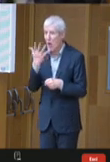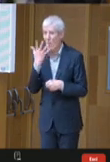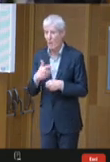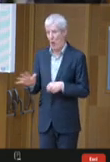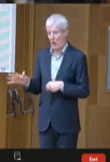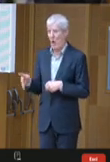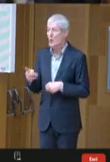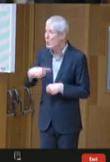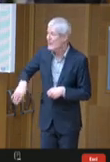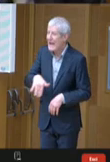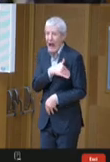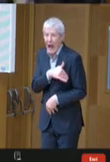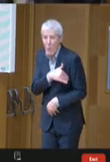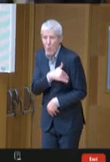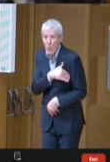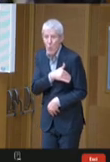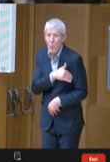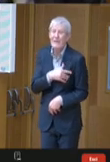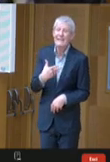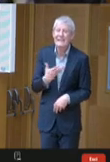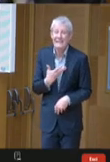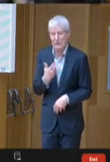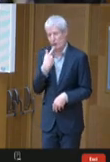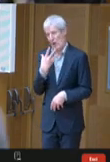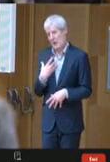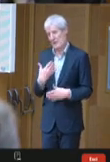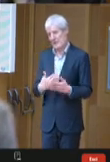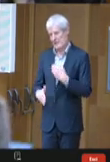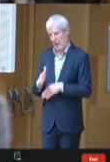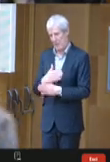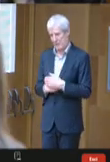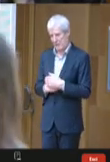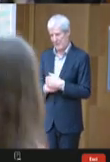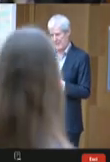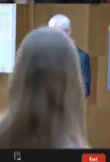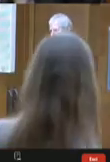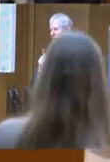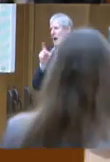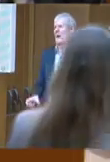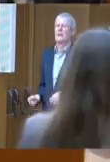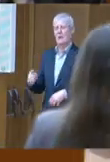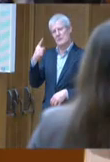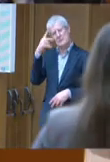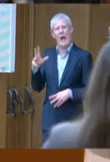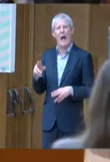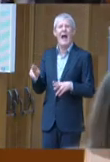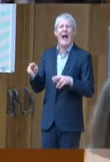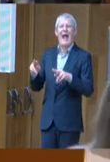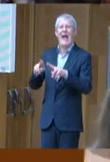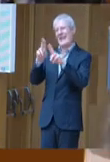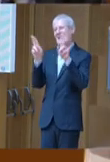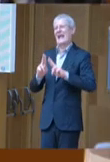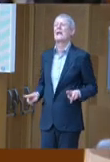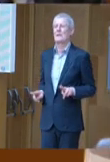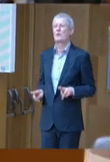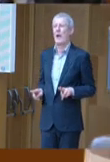i nostri alunni e le nostre alunne con disabilità. L'Italia è ricordata a livello internazionale per essere stato il